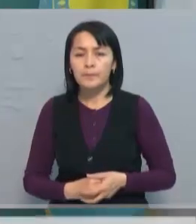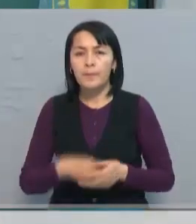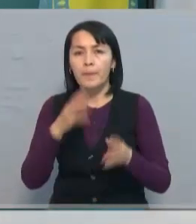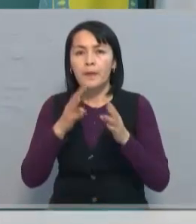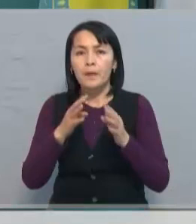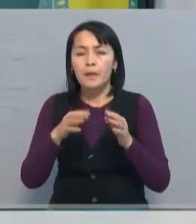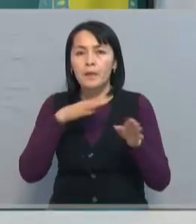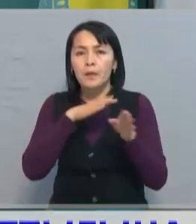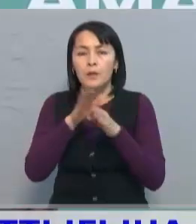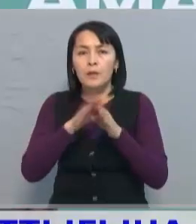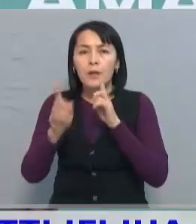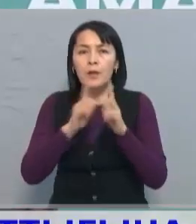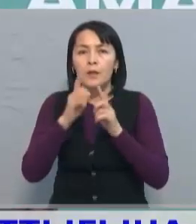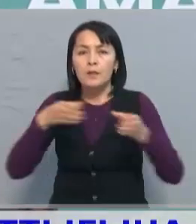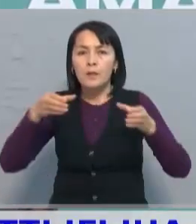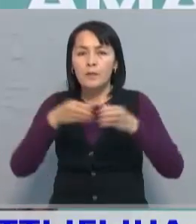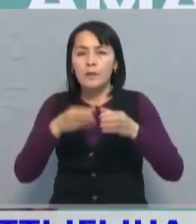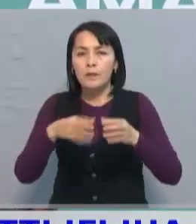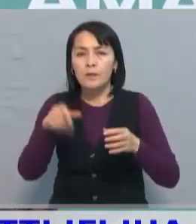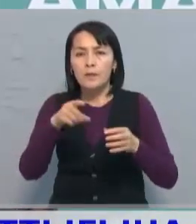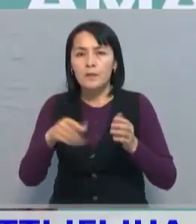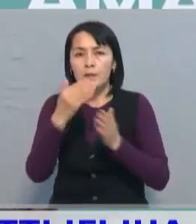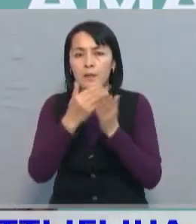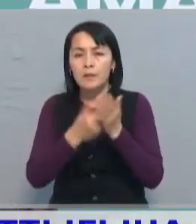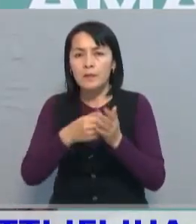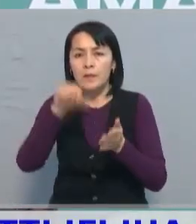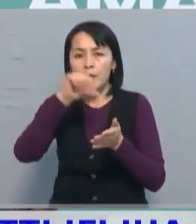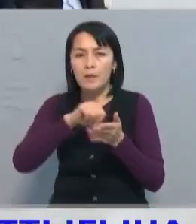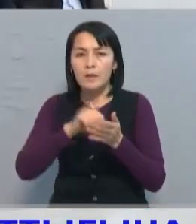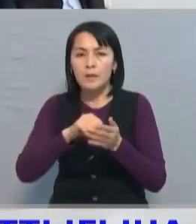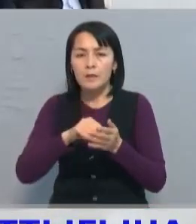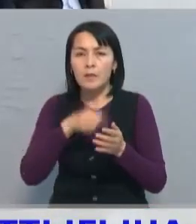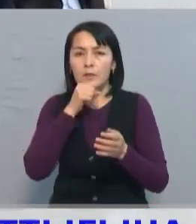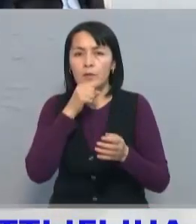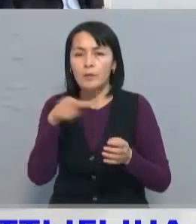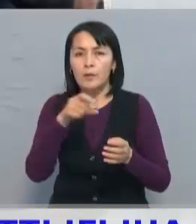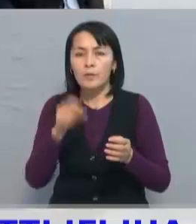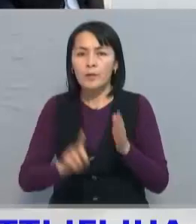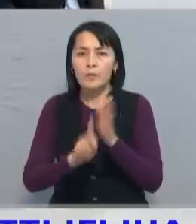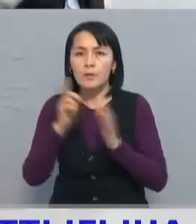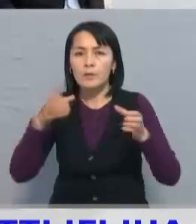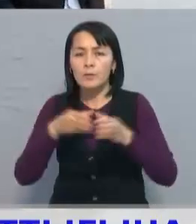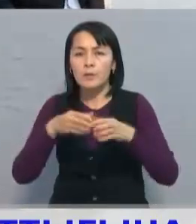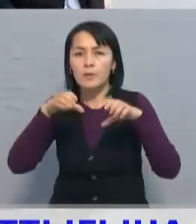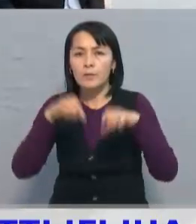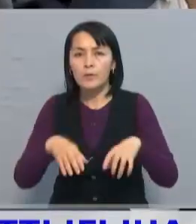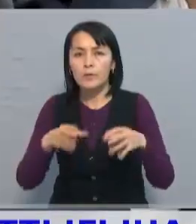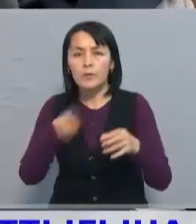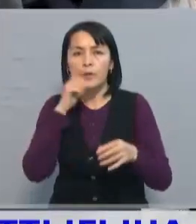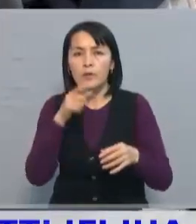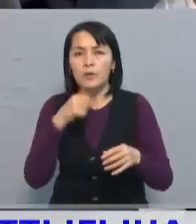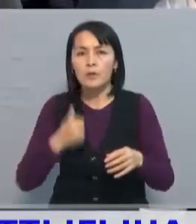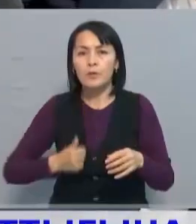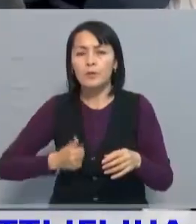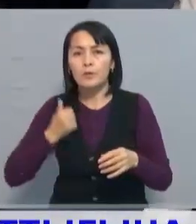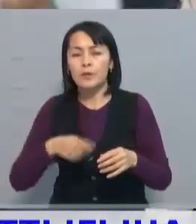Кезектен тыс өткен конференцияға партия филиалы саяси кеңесінің мүшелері, партия ардагерлері, бастауыш партия ұйымының төрағалары, жастар рухы,